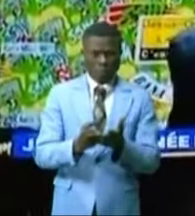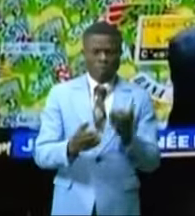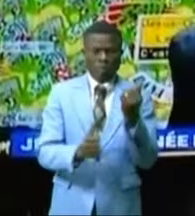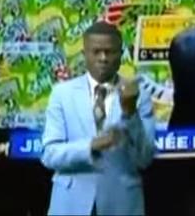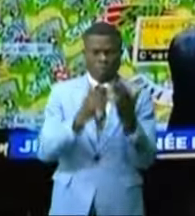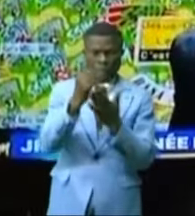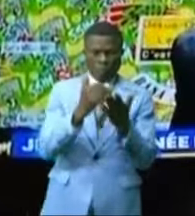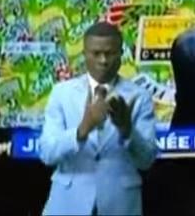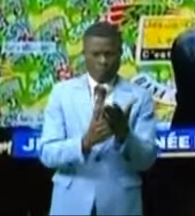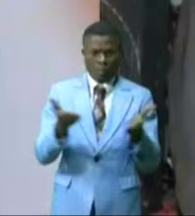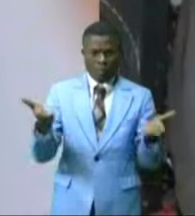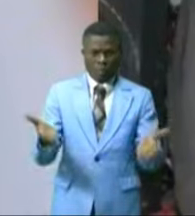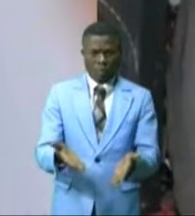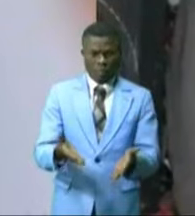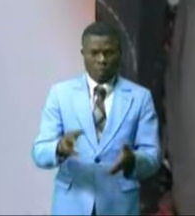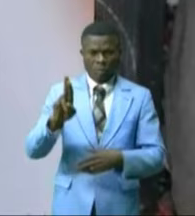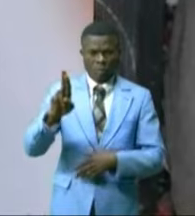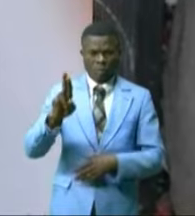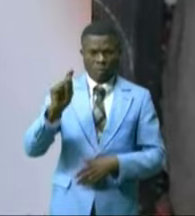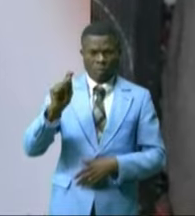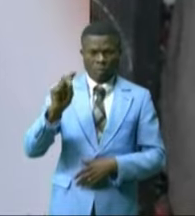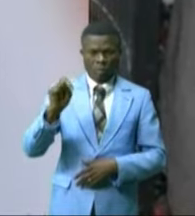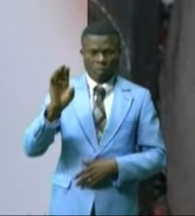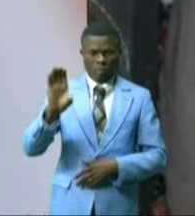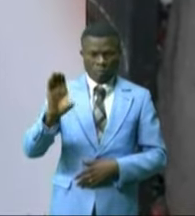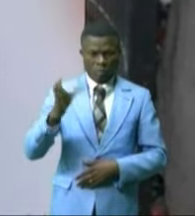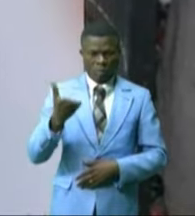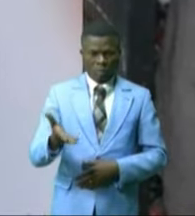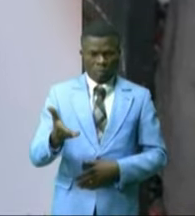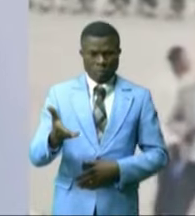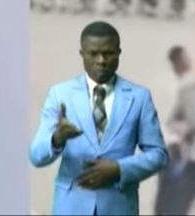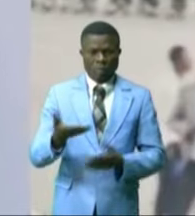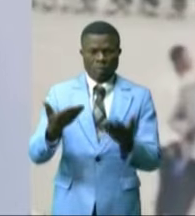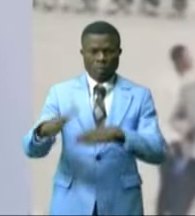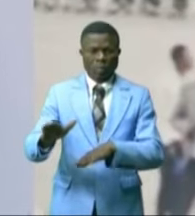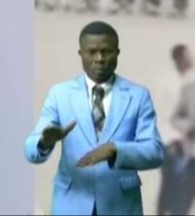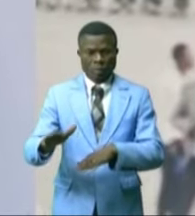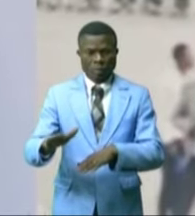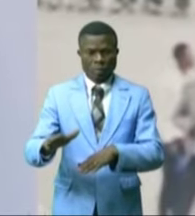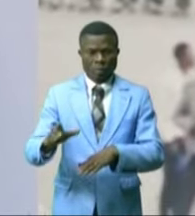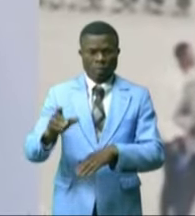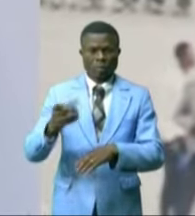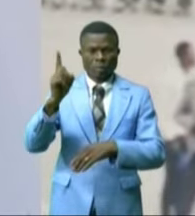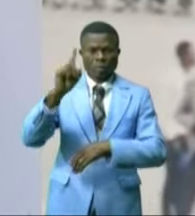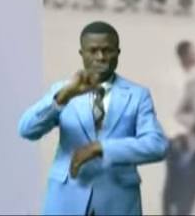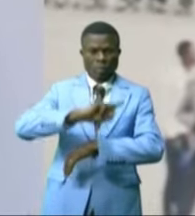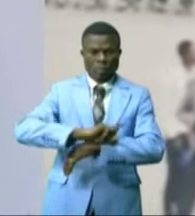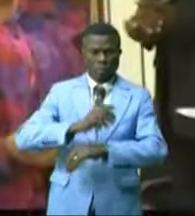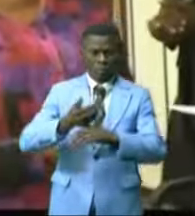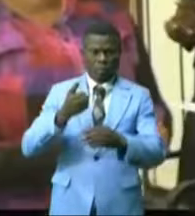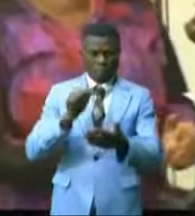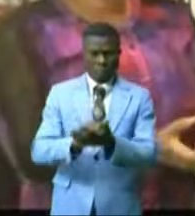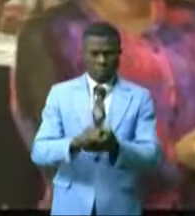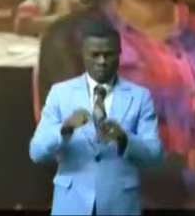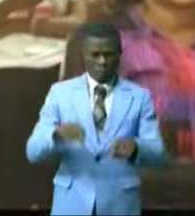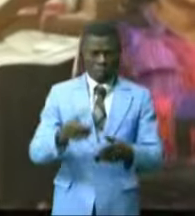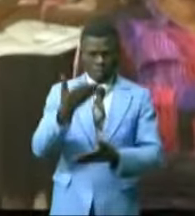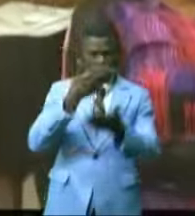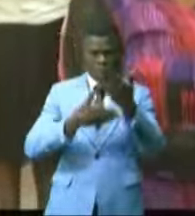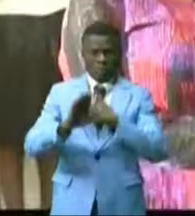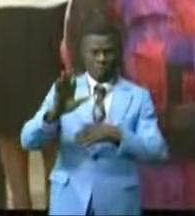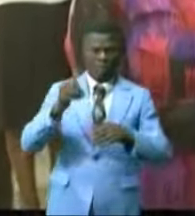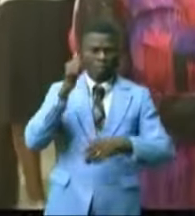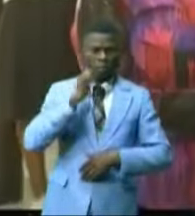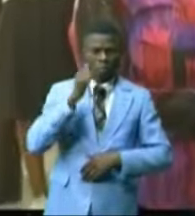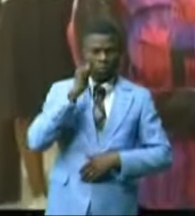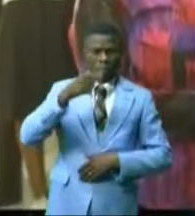Suila Masuila de la Radio-Télévision Nationale Congolaise, décédé un jour avant la cérémonie, ici représenté par sa